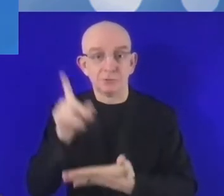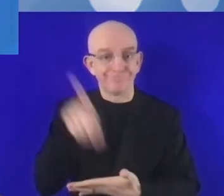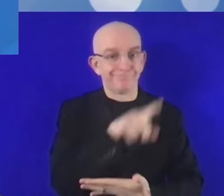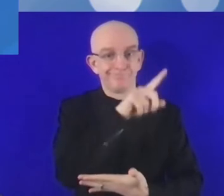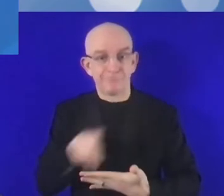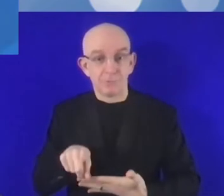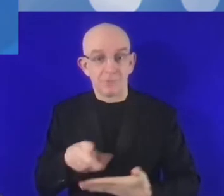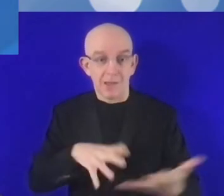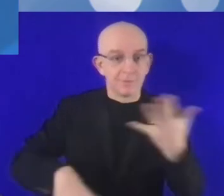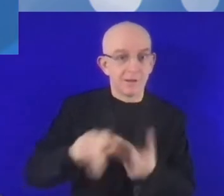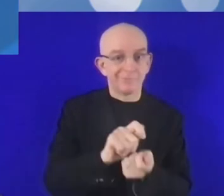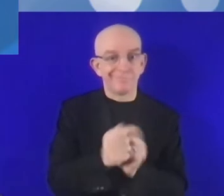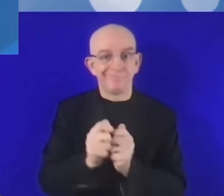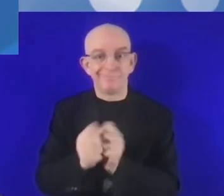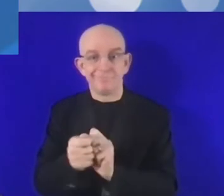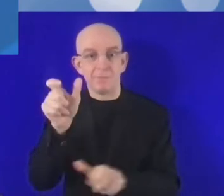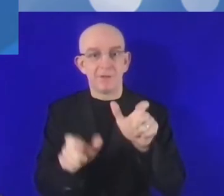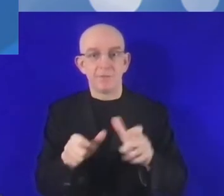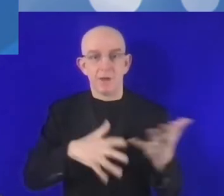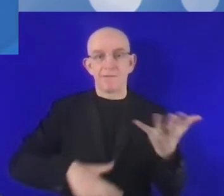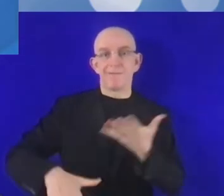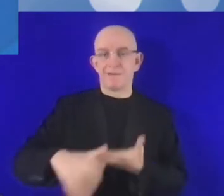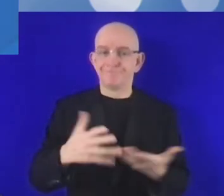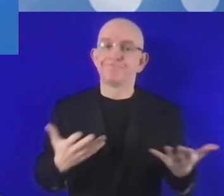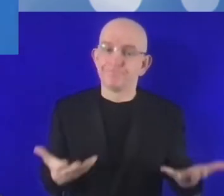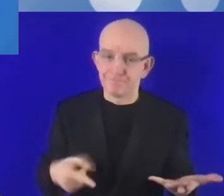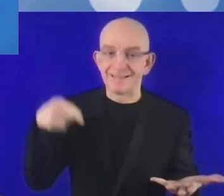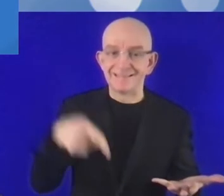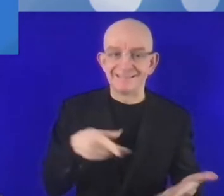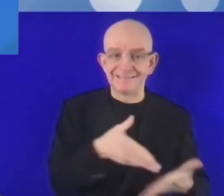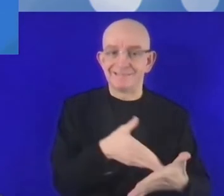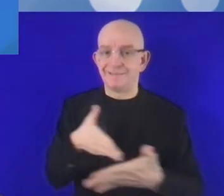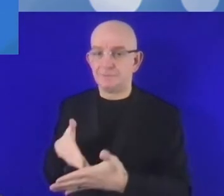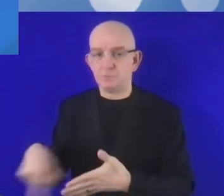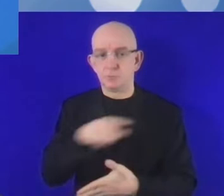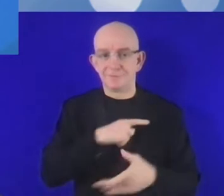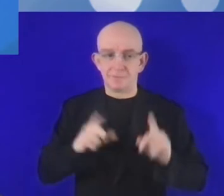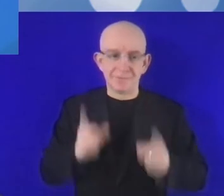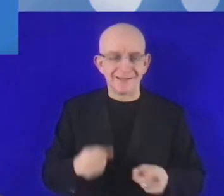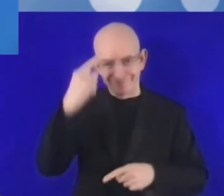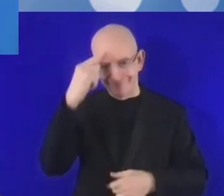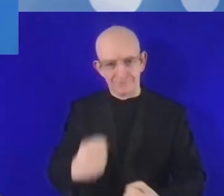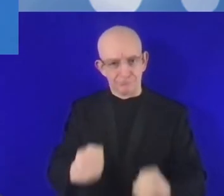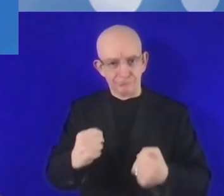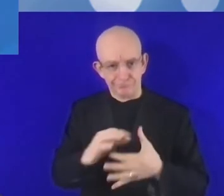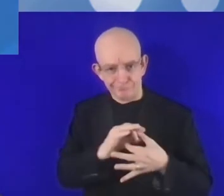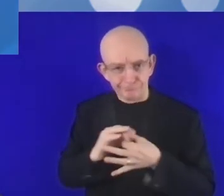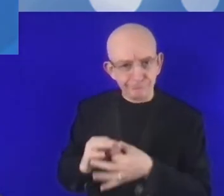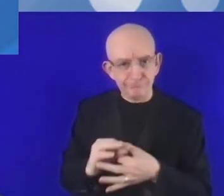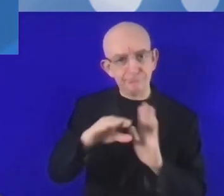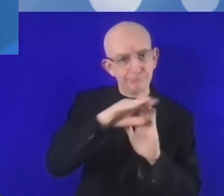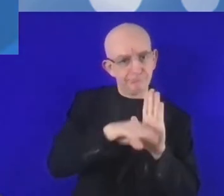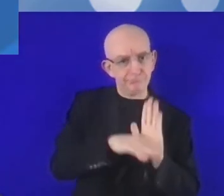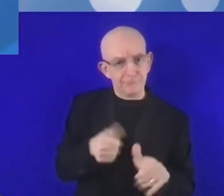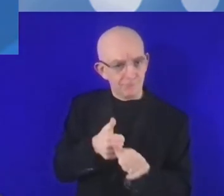la distribution de fausses informations. Il nous faut donc coopérer et établir des règles claires